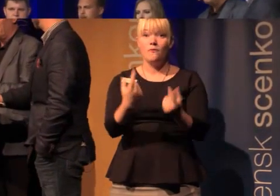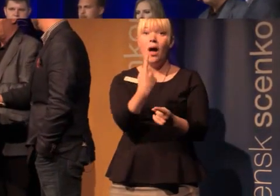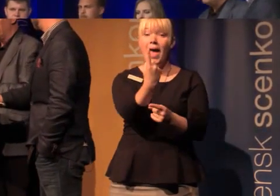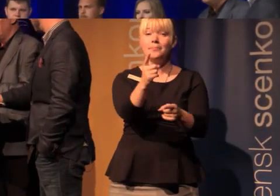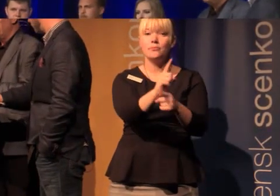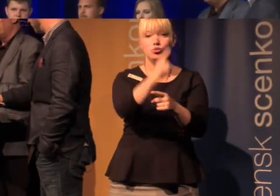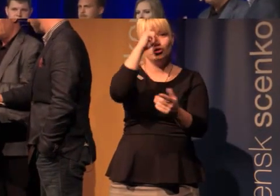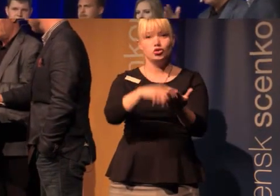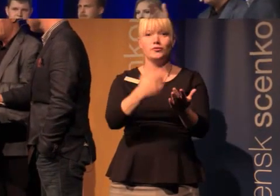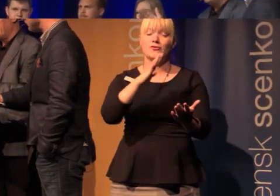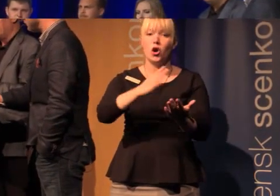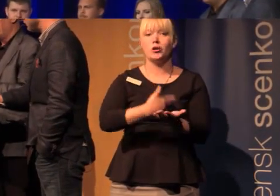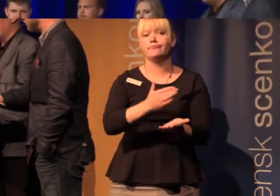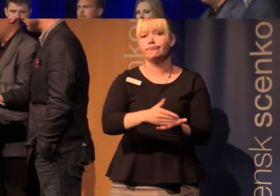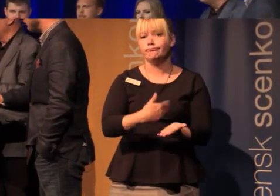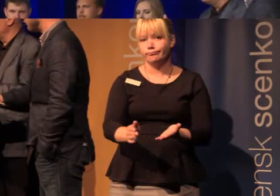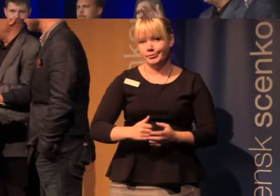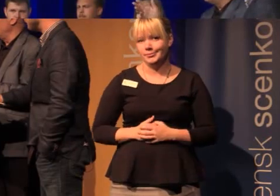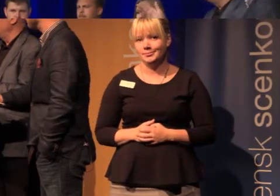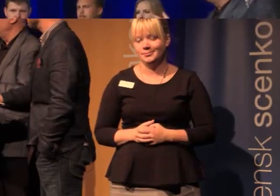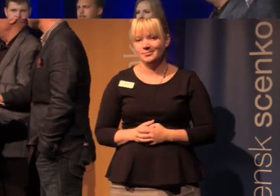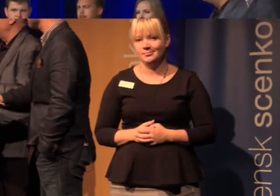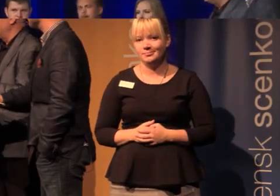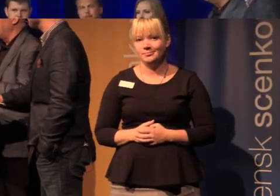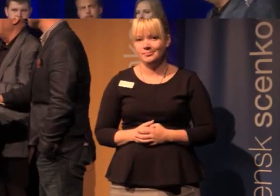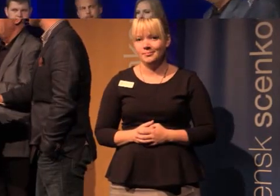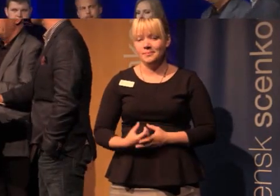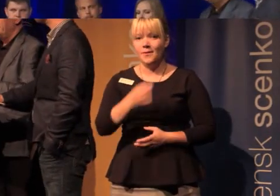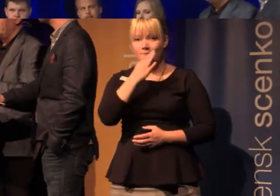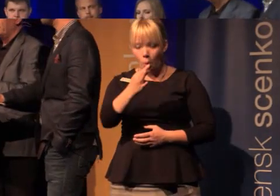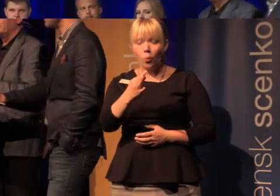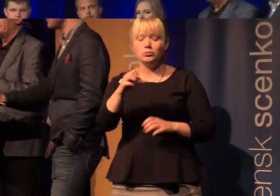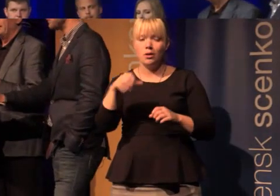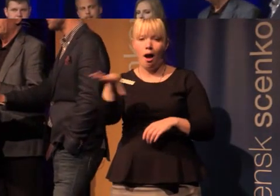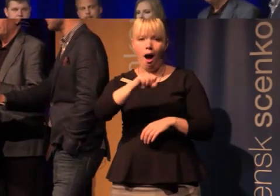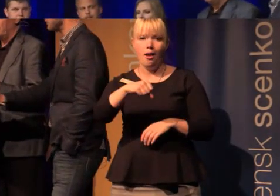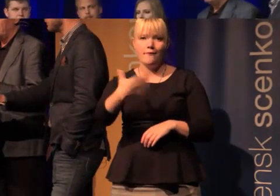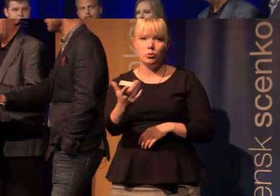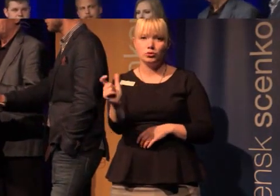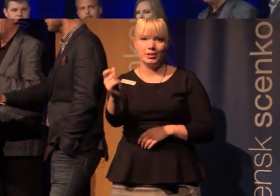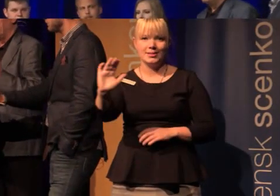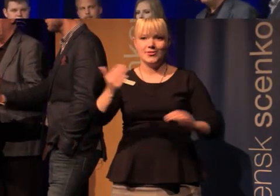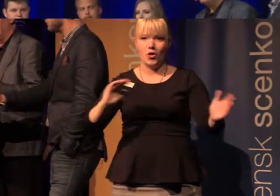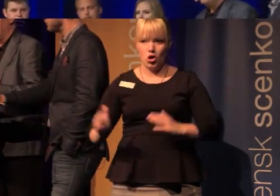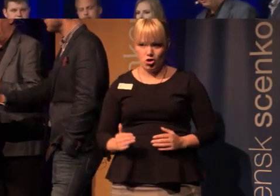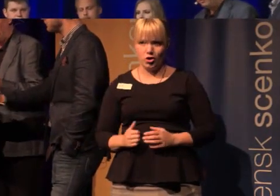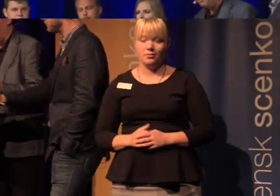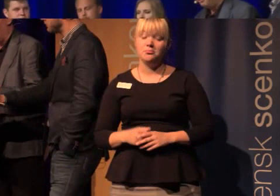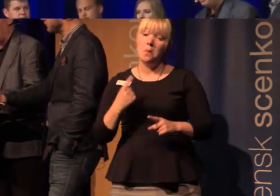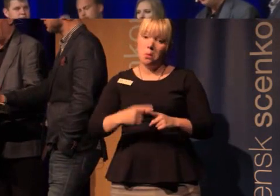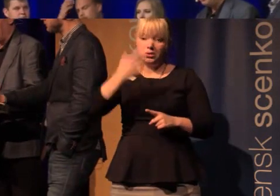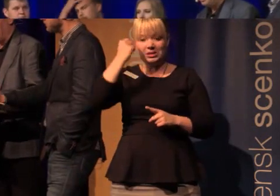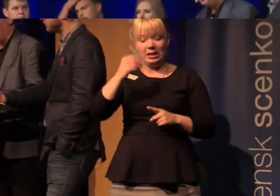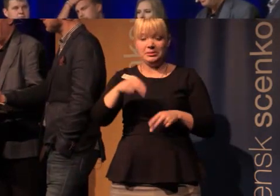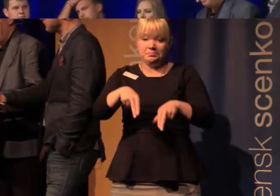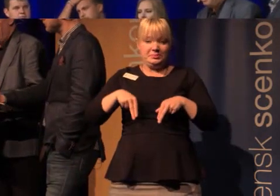våra frågor. Vi kommer att ställa frågor som till alla, och de kan naturligtvis svara men också avstå